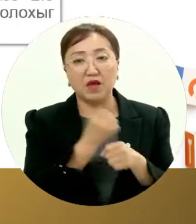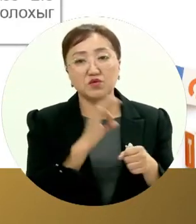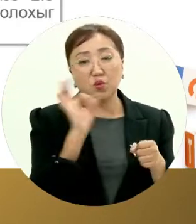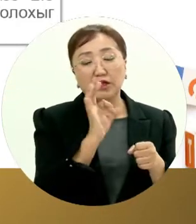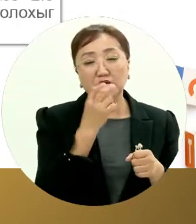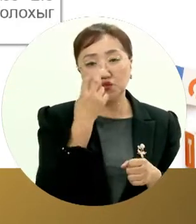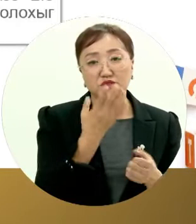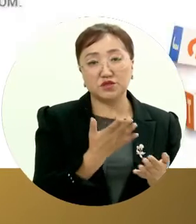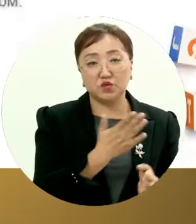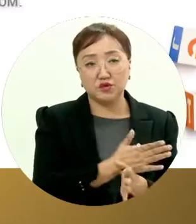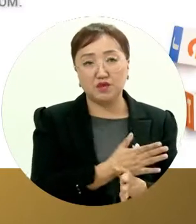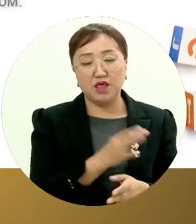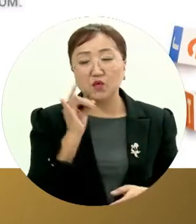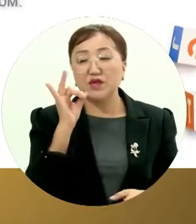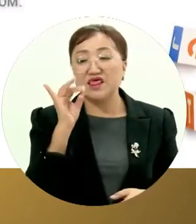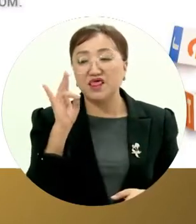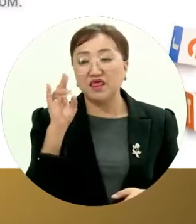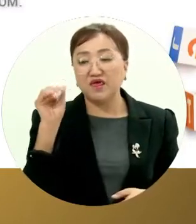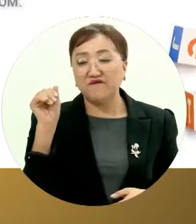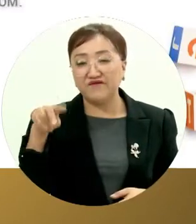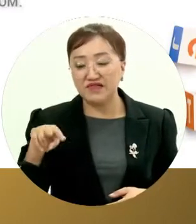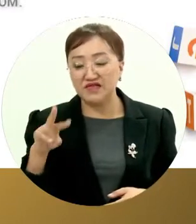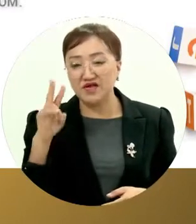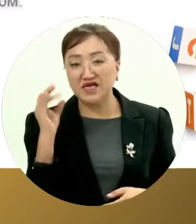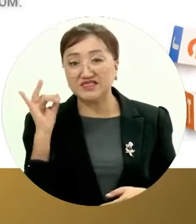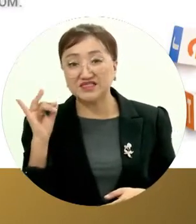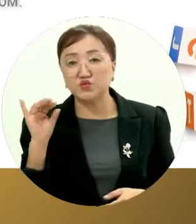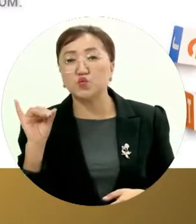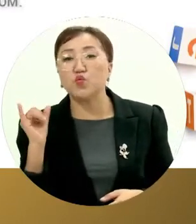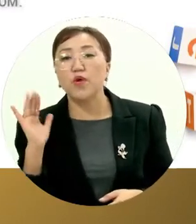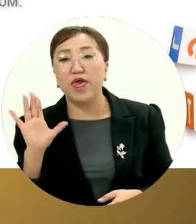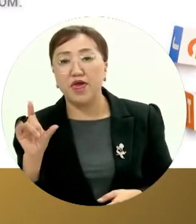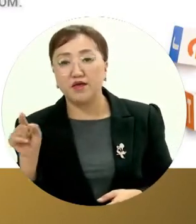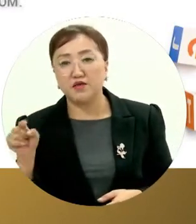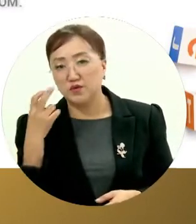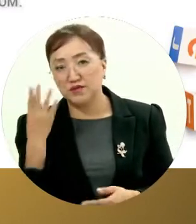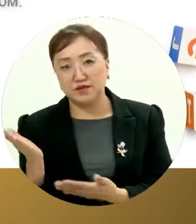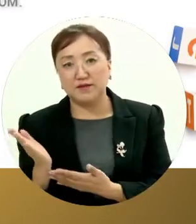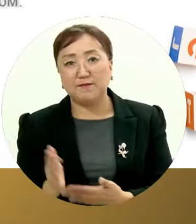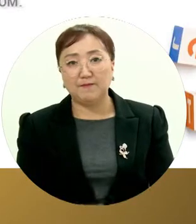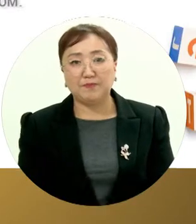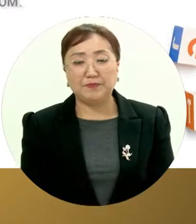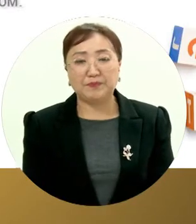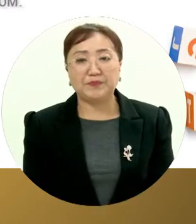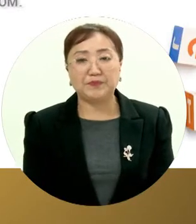үтсчлээ. Тэгэхээр инфляц гэж юу вэ гэдэг энэ шин нэр томьёо руу орж ирлээ.